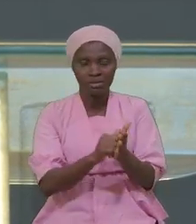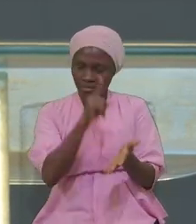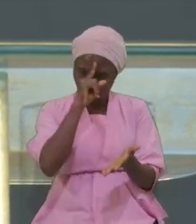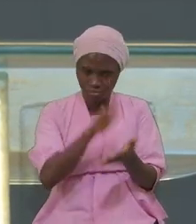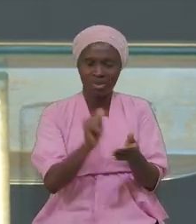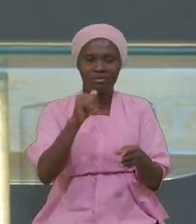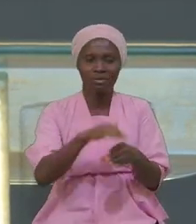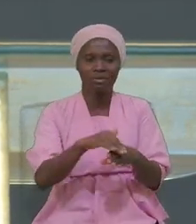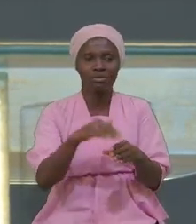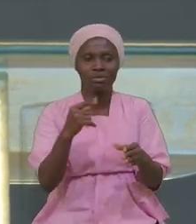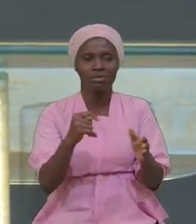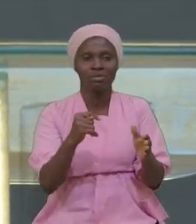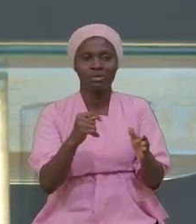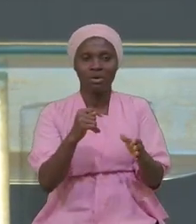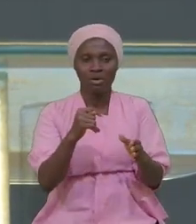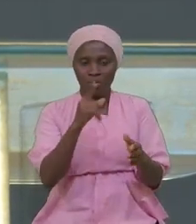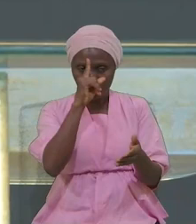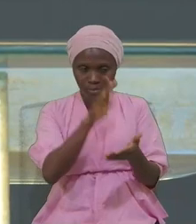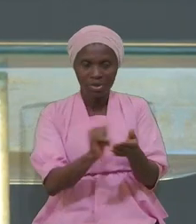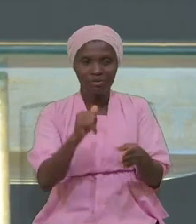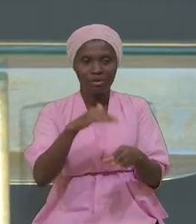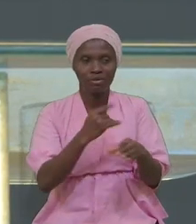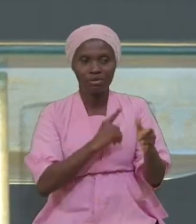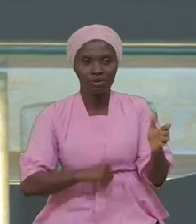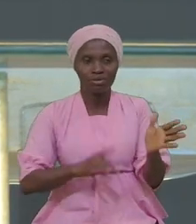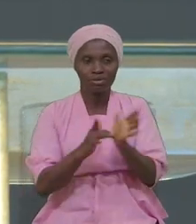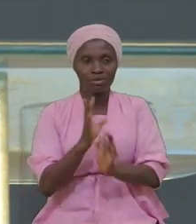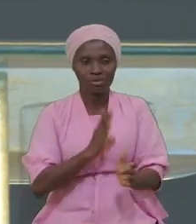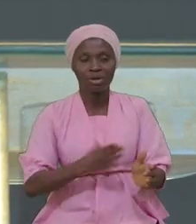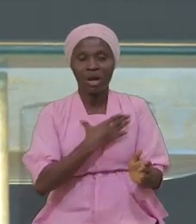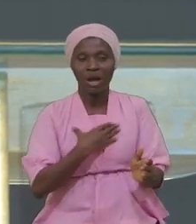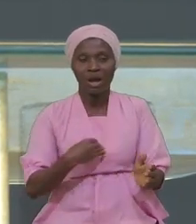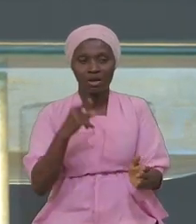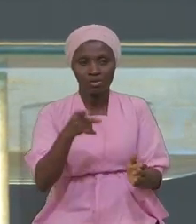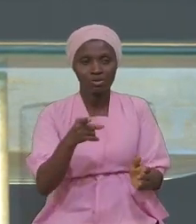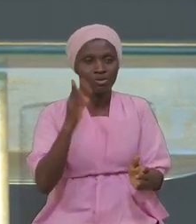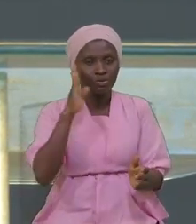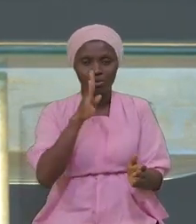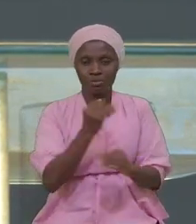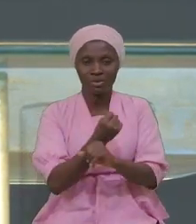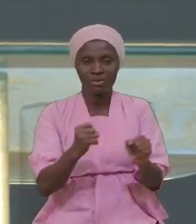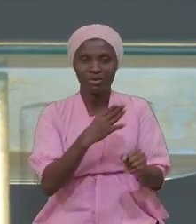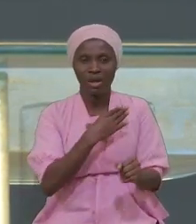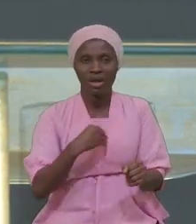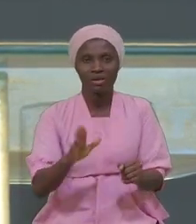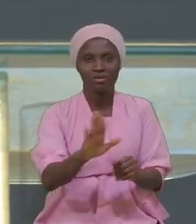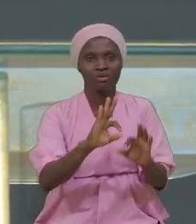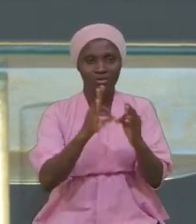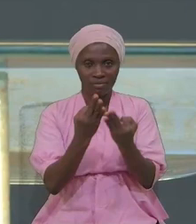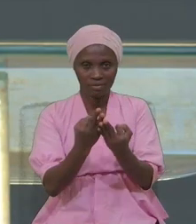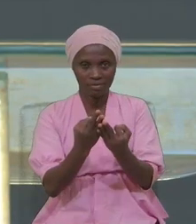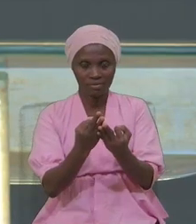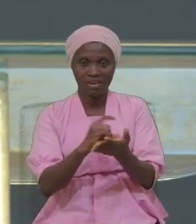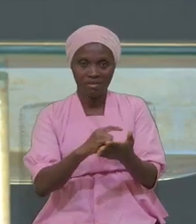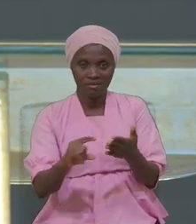que faut-il que je fasse pour être sauvé ?» Paul et Silas répondirent, « Crois au Seigneur Jésus et tu seras sauvé, toi et